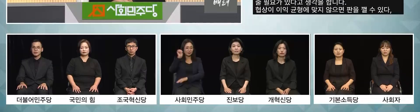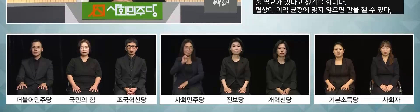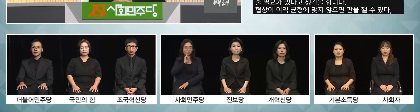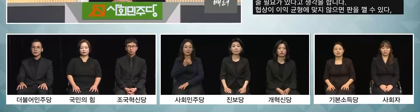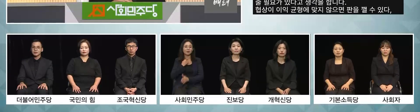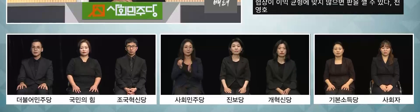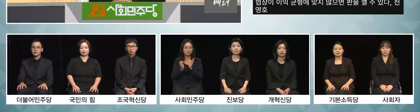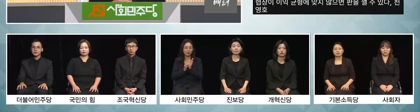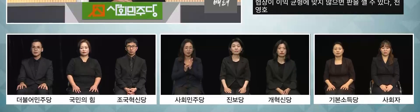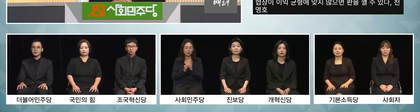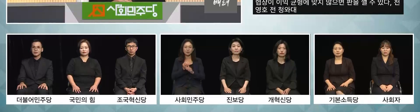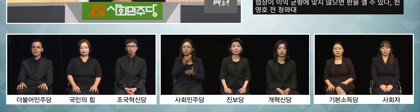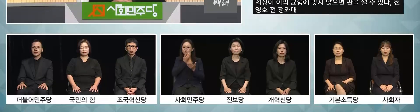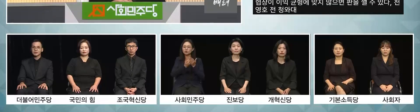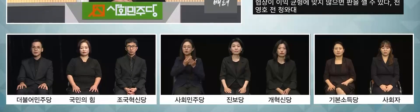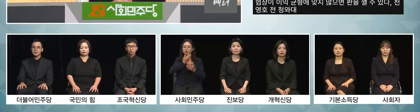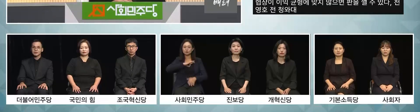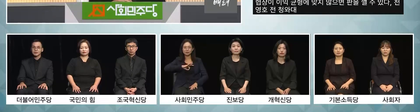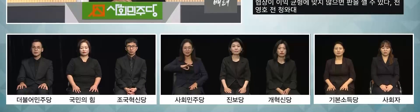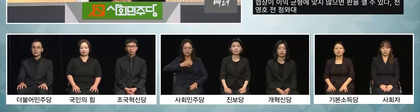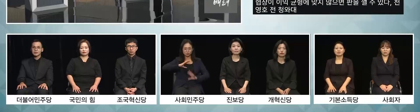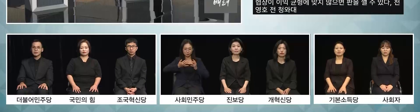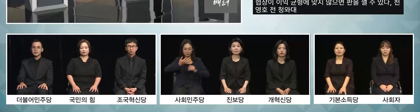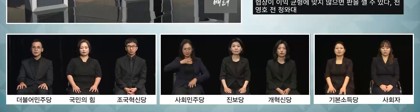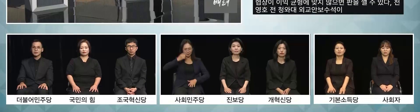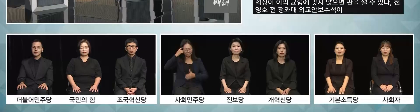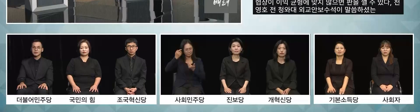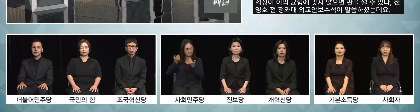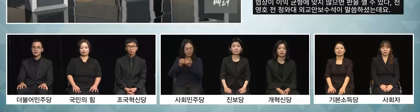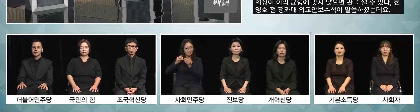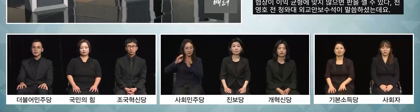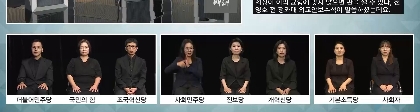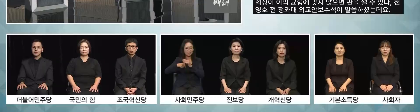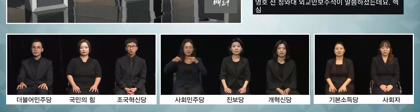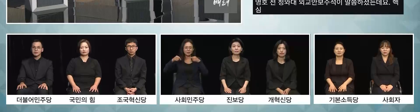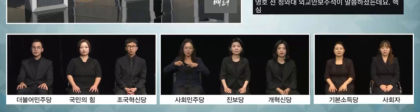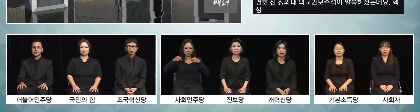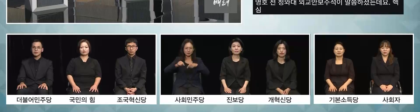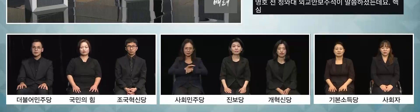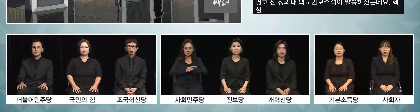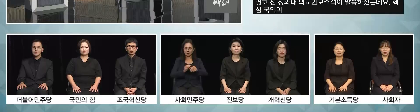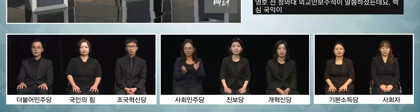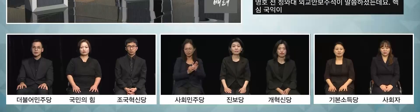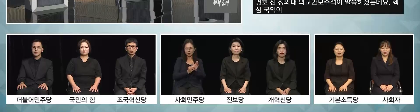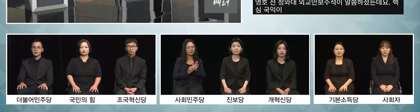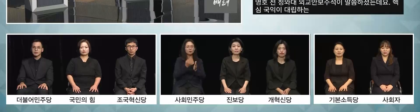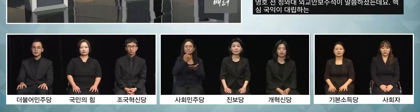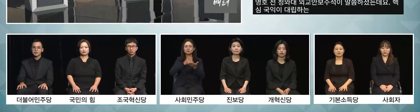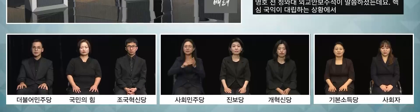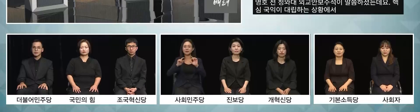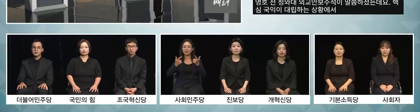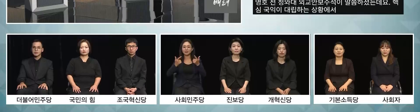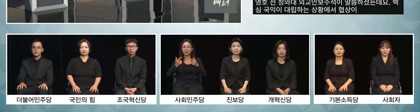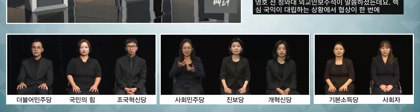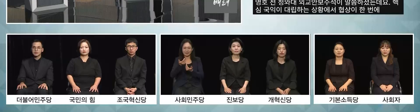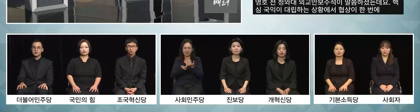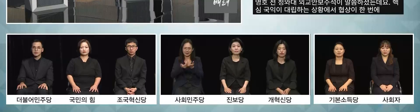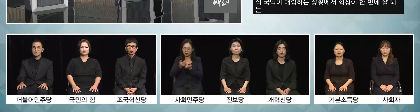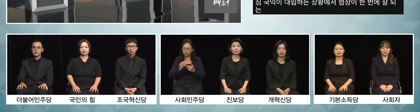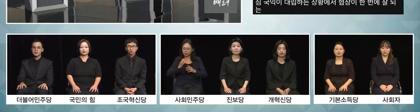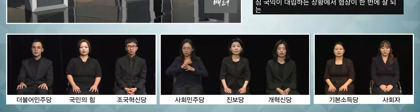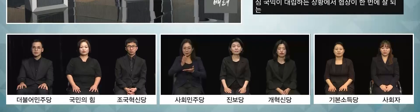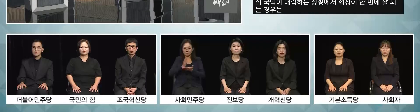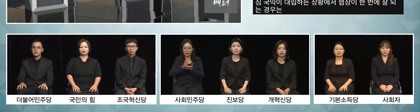말씀하셨는데요. 원래 핵심 국익이 대립하는 사안에서 이렇게 협상이 한 번에 잘 되는 경우는 없습니다. 네, 갈등을 두려워하지